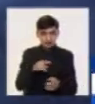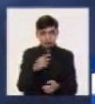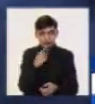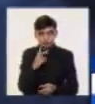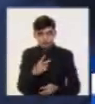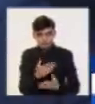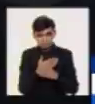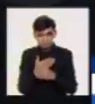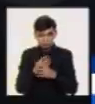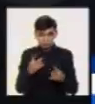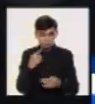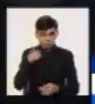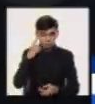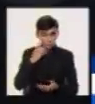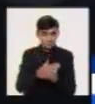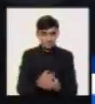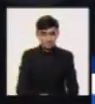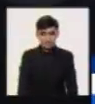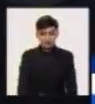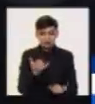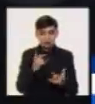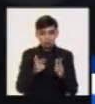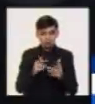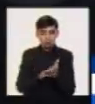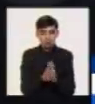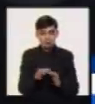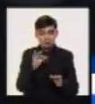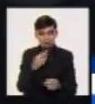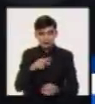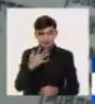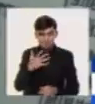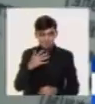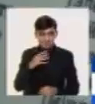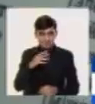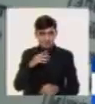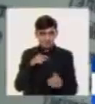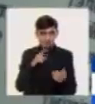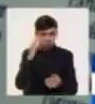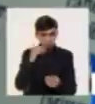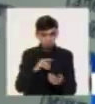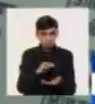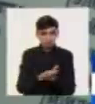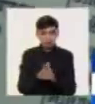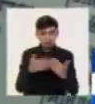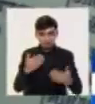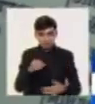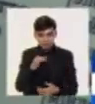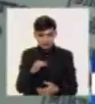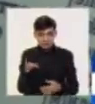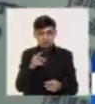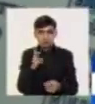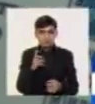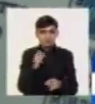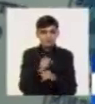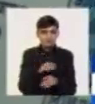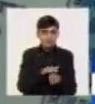бөлу керек деп ойлаймын. Негізгі келісім шарт 25 маусымда жасалған. Техникалық ерекшелікке сай тапсырысты орындаушы бірлік